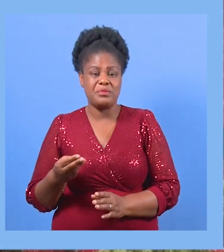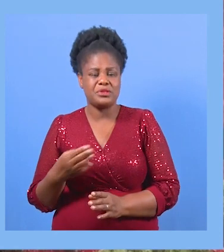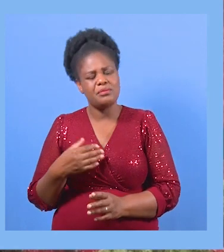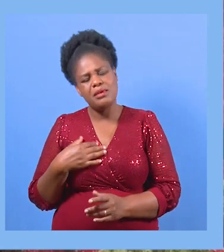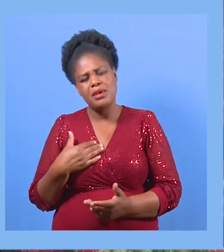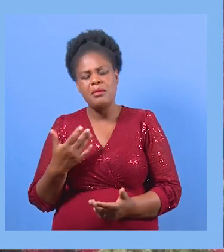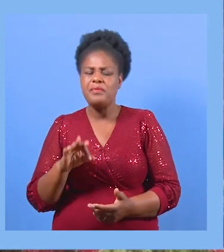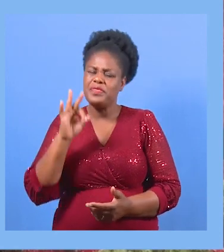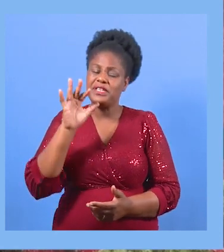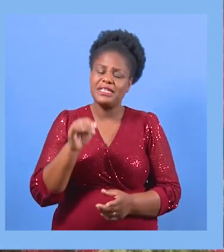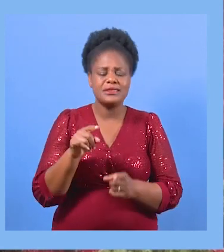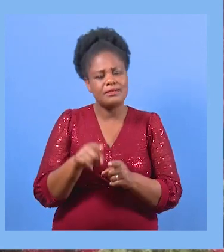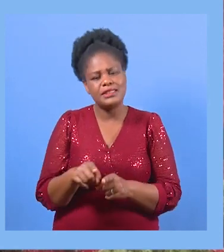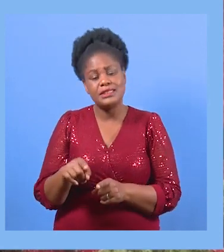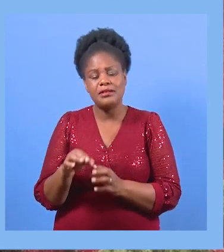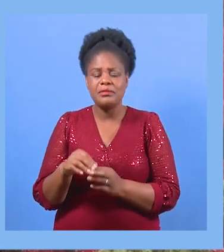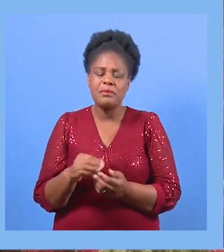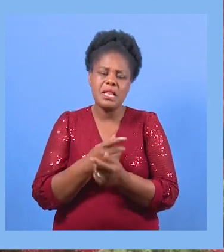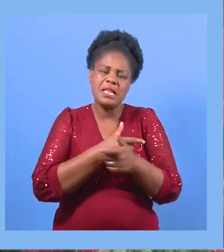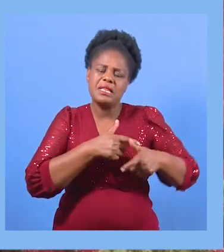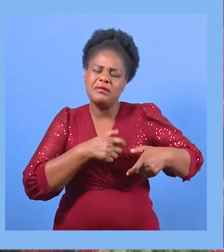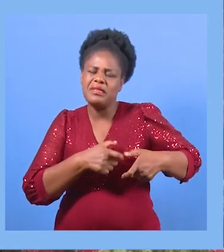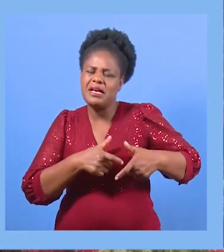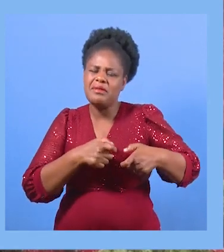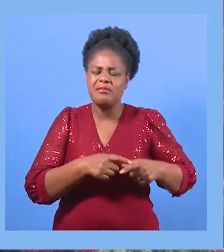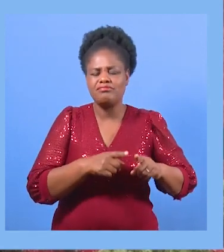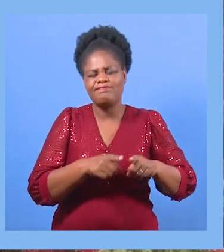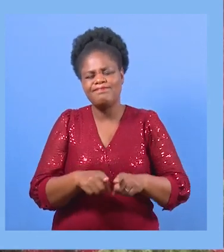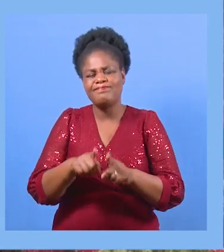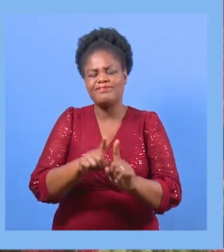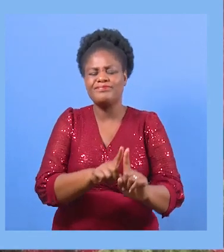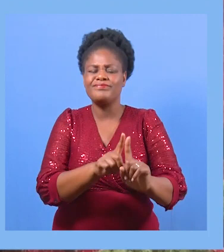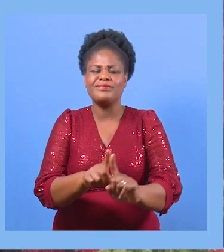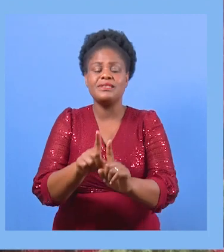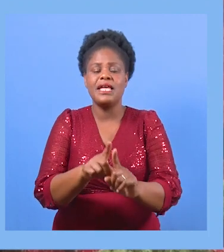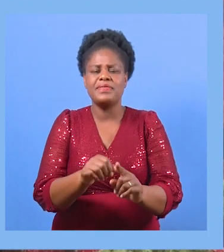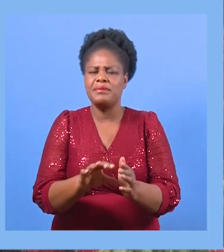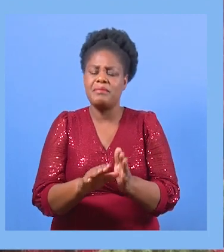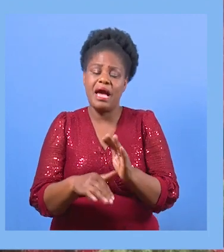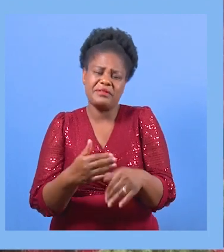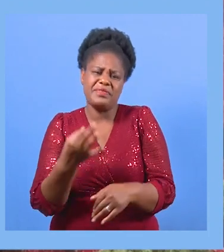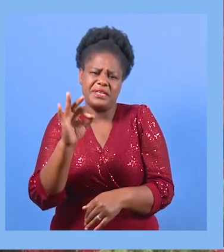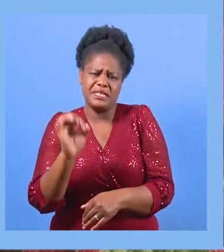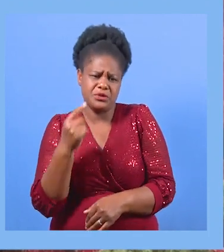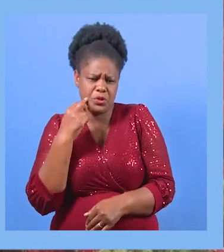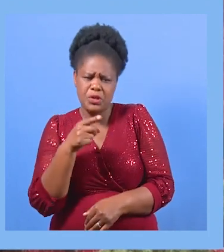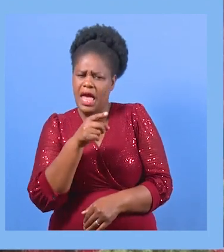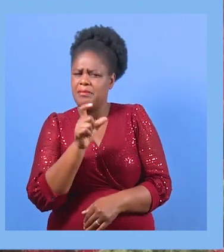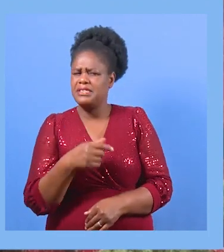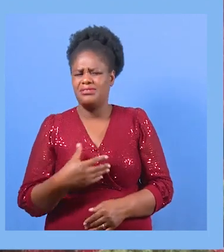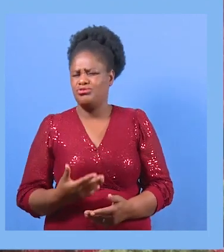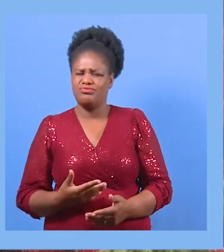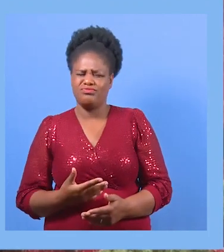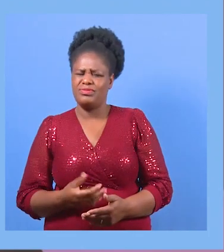takadai? Hazvisi nani here kusiyana muri vapenyu nepane kuurayana? Kana mumwe ati haachada,